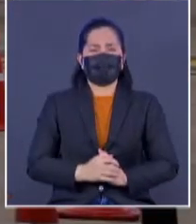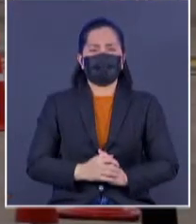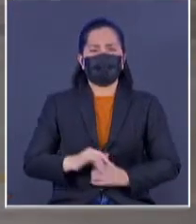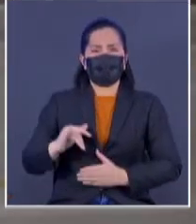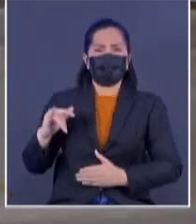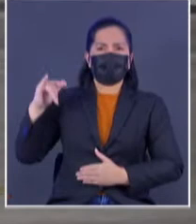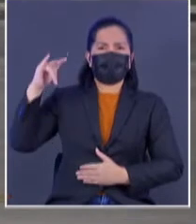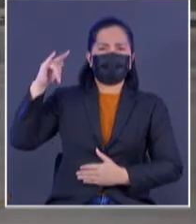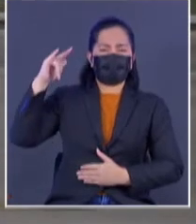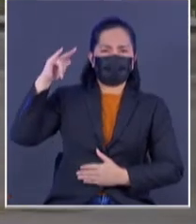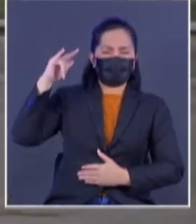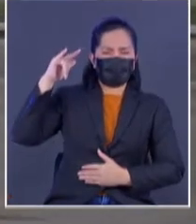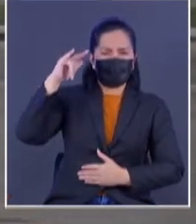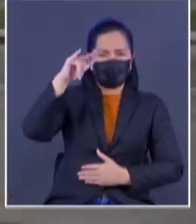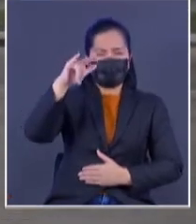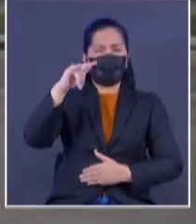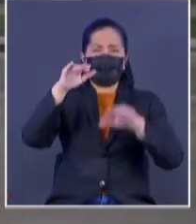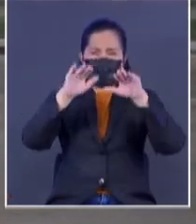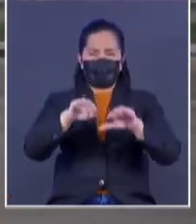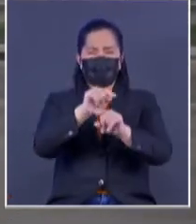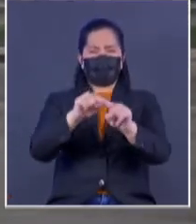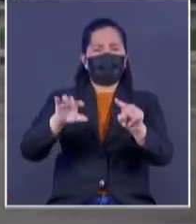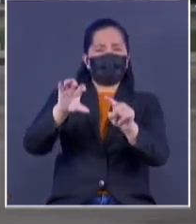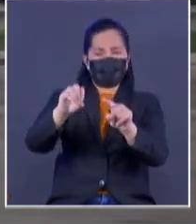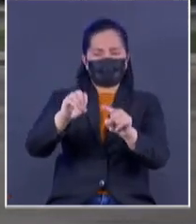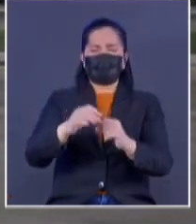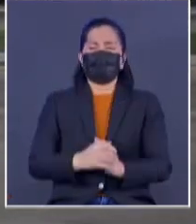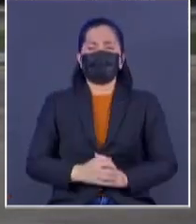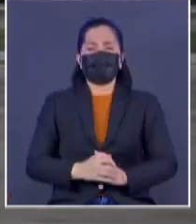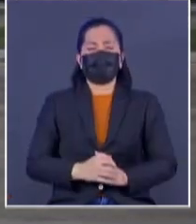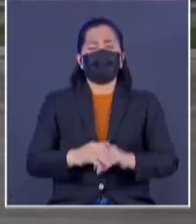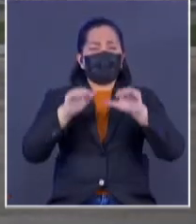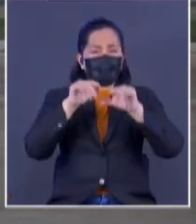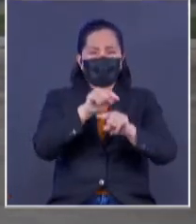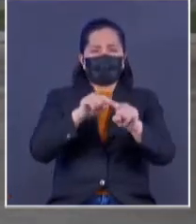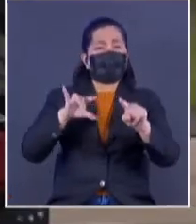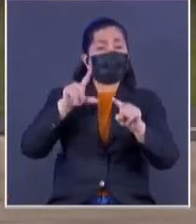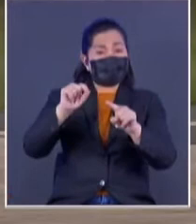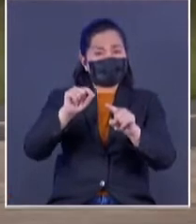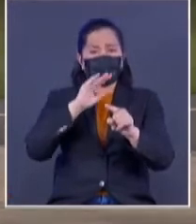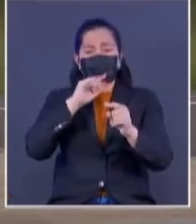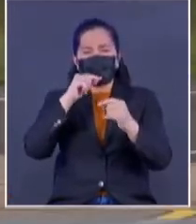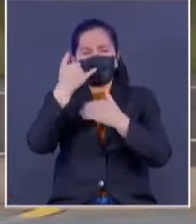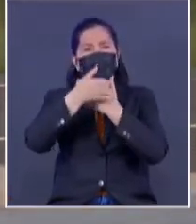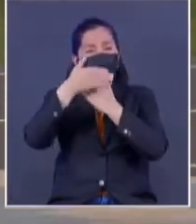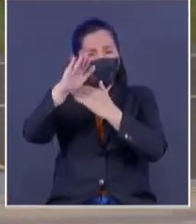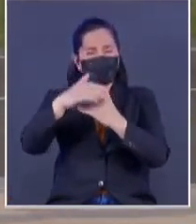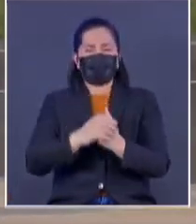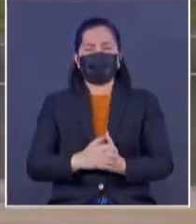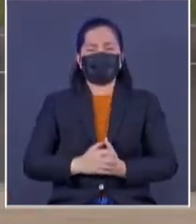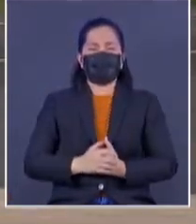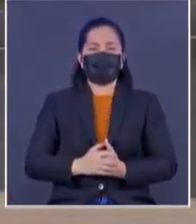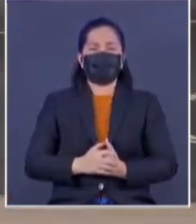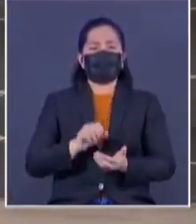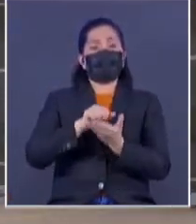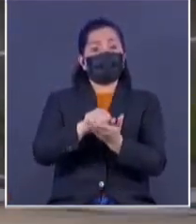อากาศลง 50% สำหรับเที่ยวบินภายในประเทศและลดลง 20% สำหรับเที่ยวบินระหว่างประเทศรวมไปถึงการเรียกเก็บ